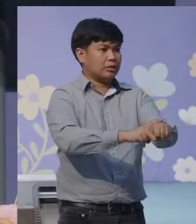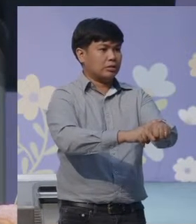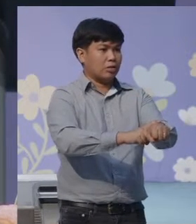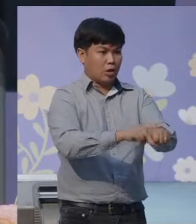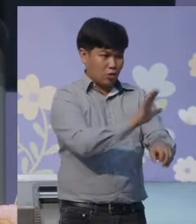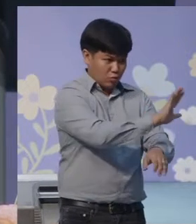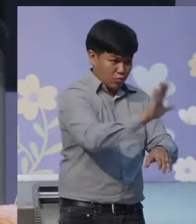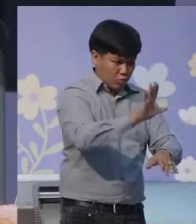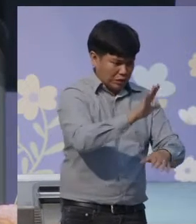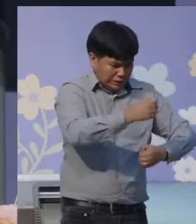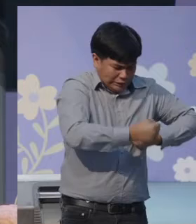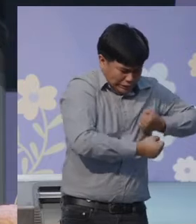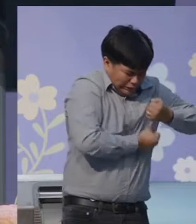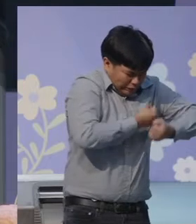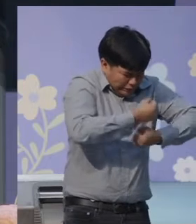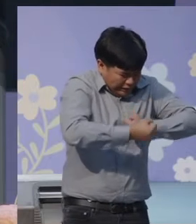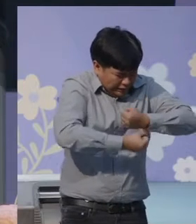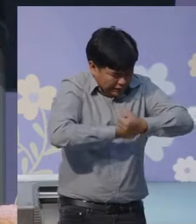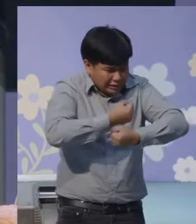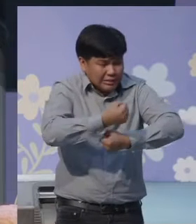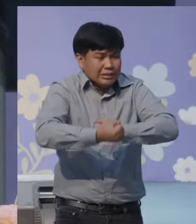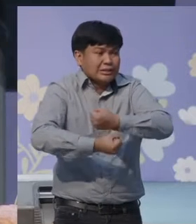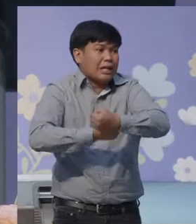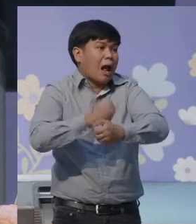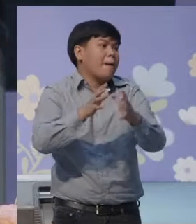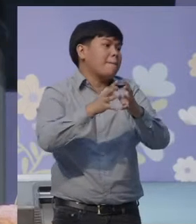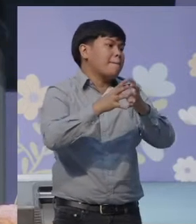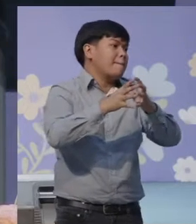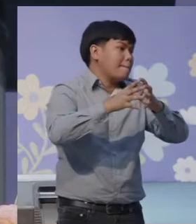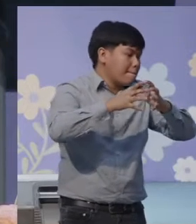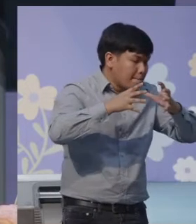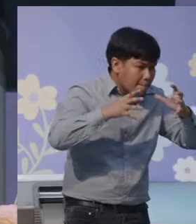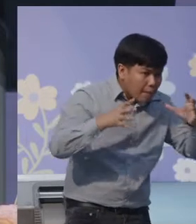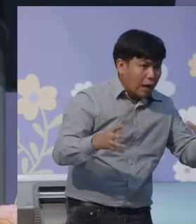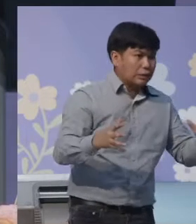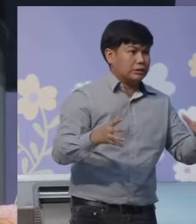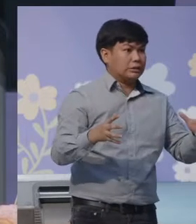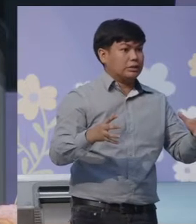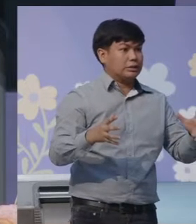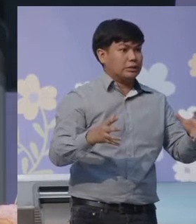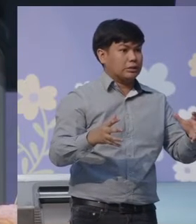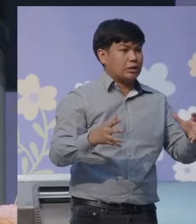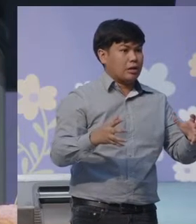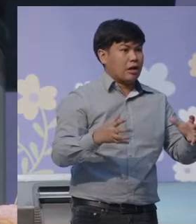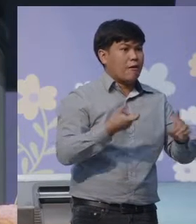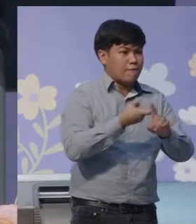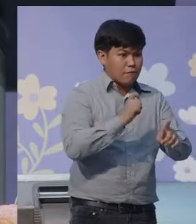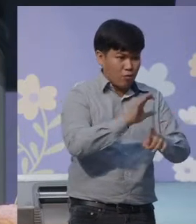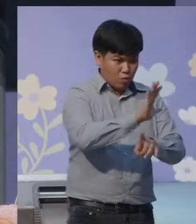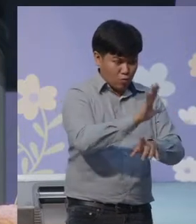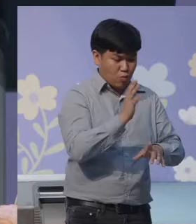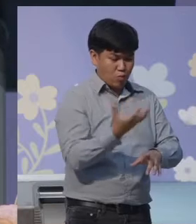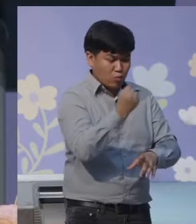yung inyong paghihirap ay nagmula sa sarili nyong kamalian.